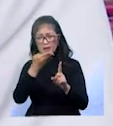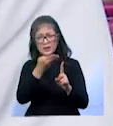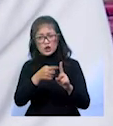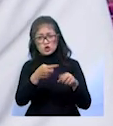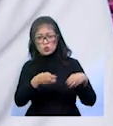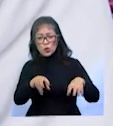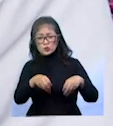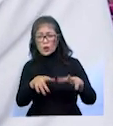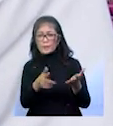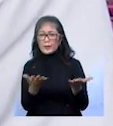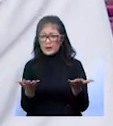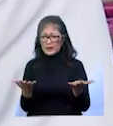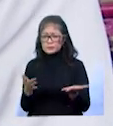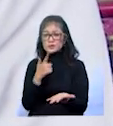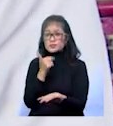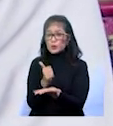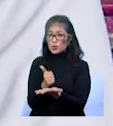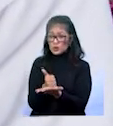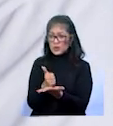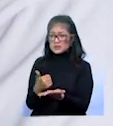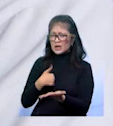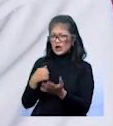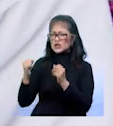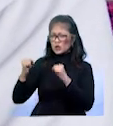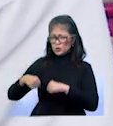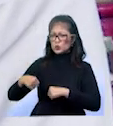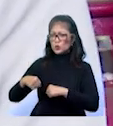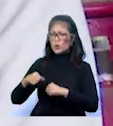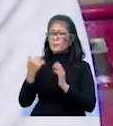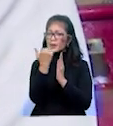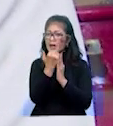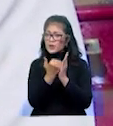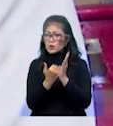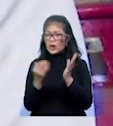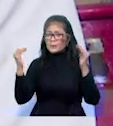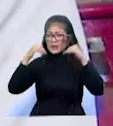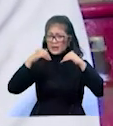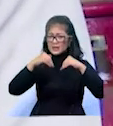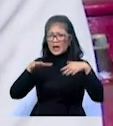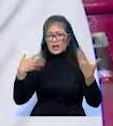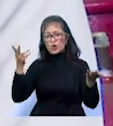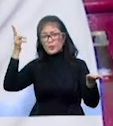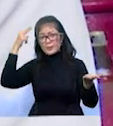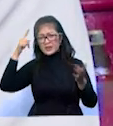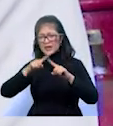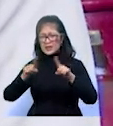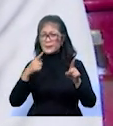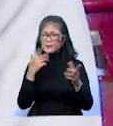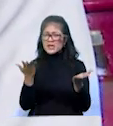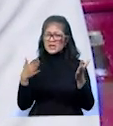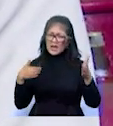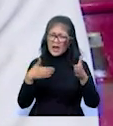tidak kami selalu setuju dengan apapun keputusan Dari Pertamina dan pemerintah ya tapi untuk kendala di sini mungkin banyak